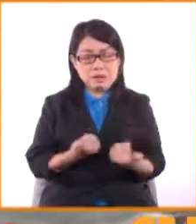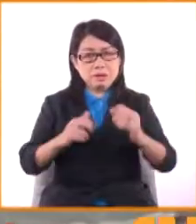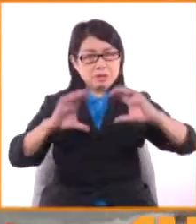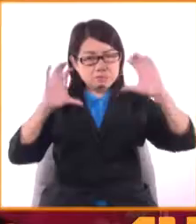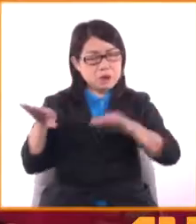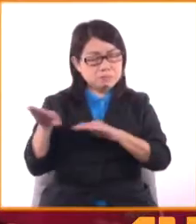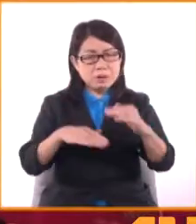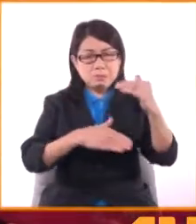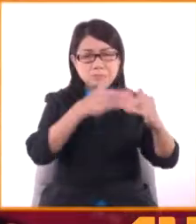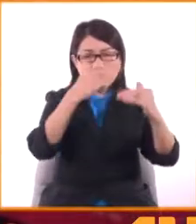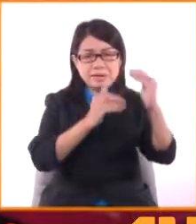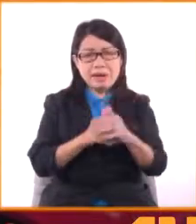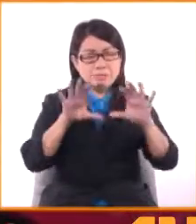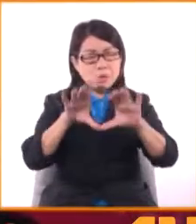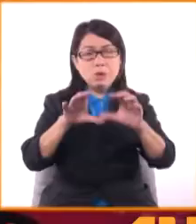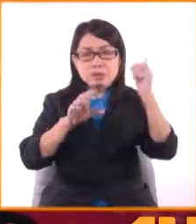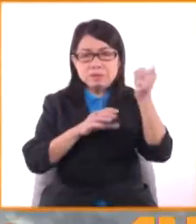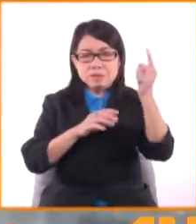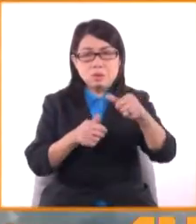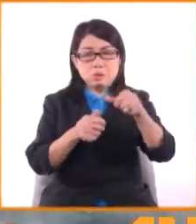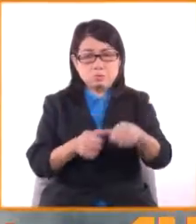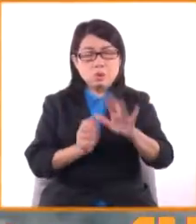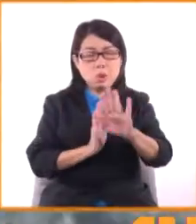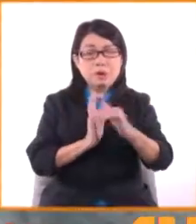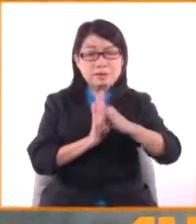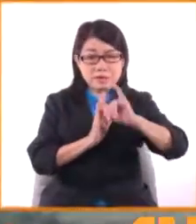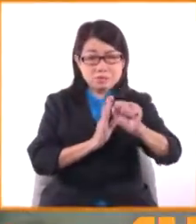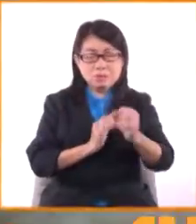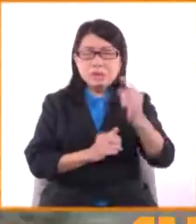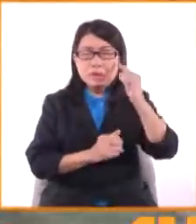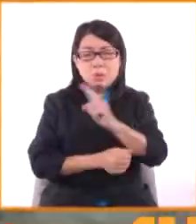ฒนายกระดับขึ้นเป็นแหล่งท่องเที่ยวประจำจังหวัดและคาดว่าในช่วง